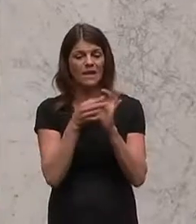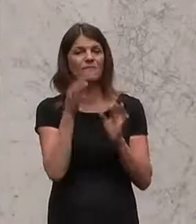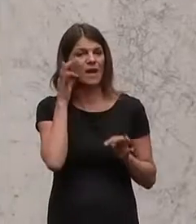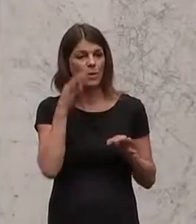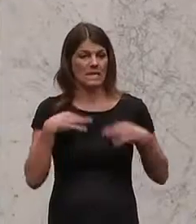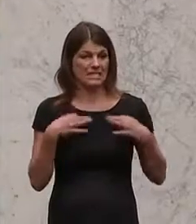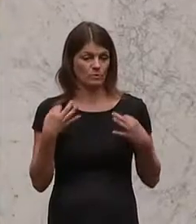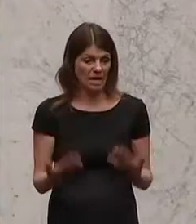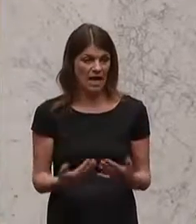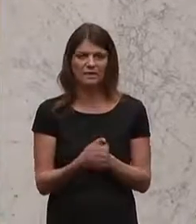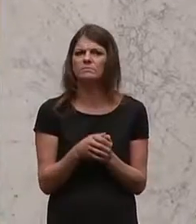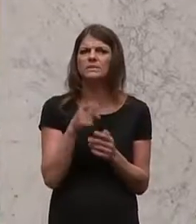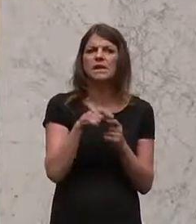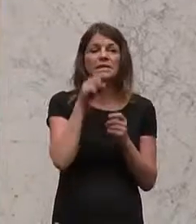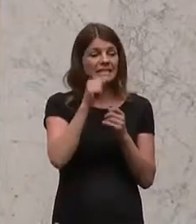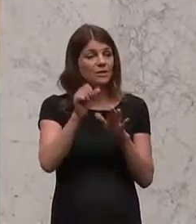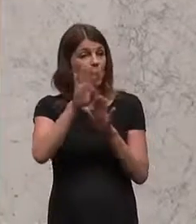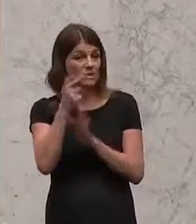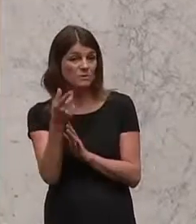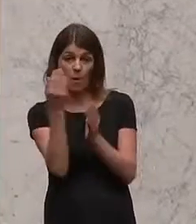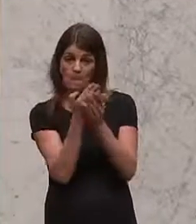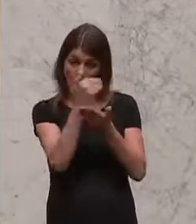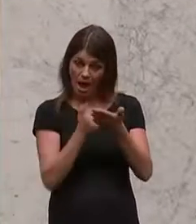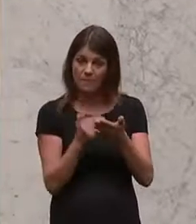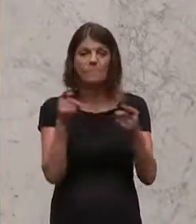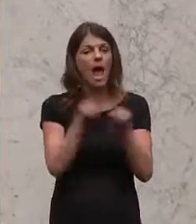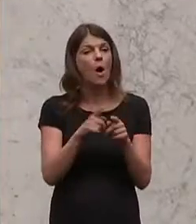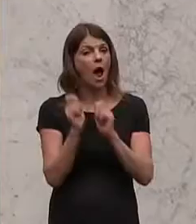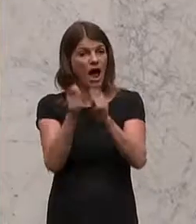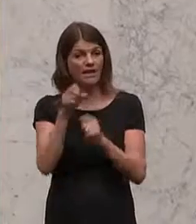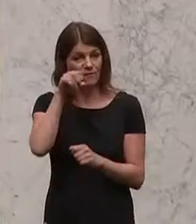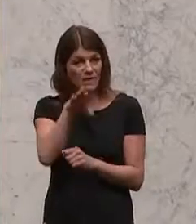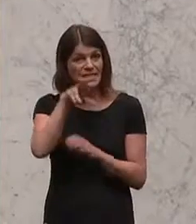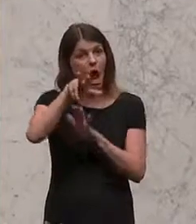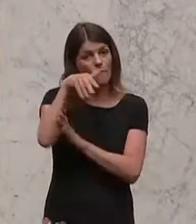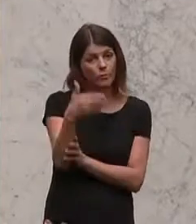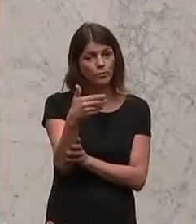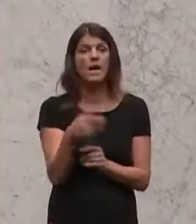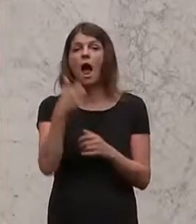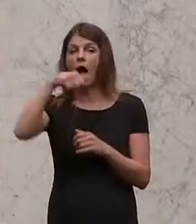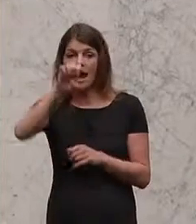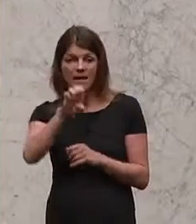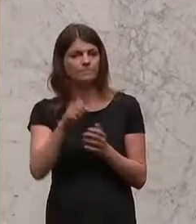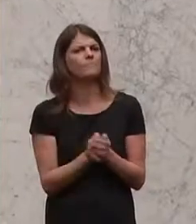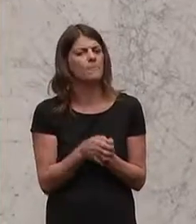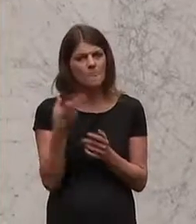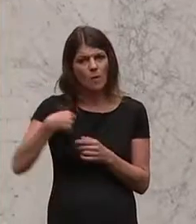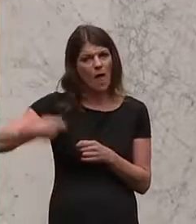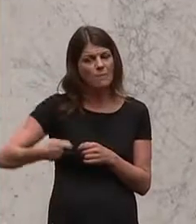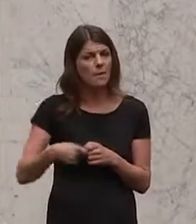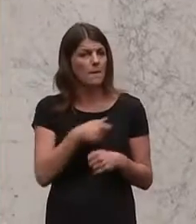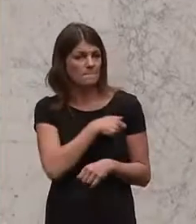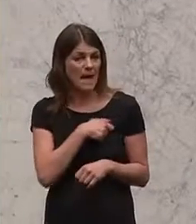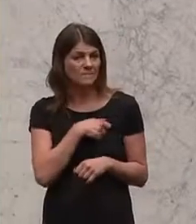um insbesondere sozial benachteiligten Frauen einen besseren Zugang zum Gesundheitswesen zu ermöglichen. Auch soll das von der Werbung und